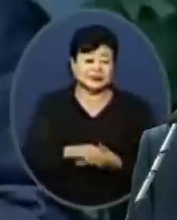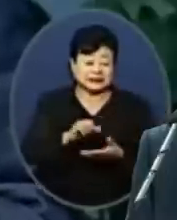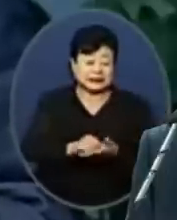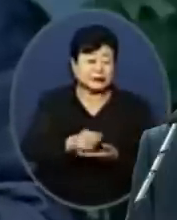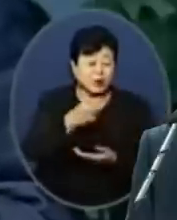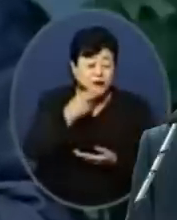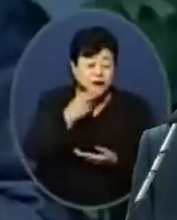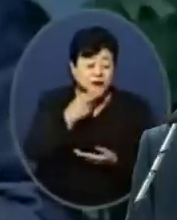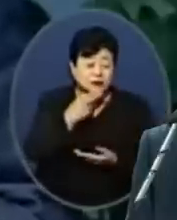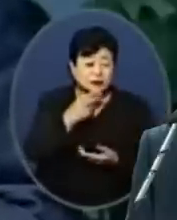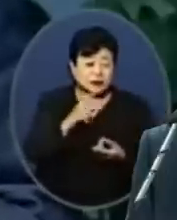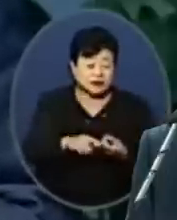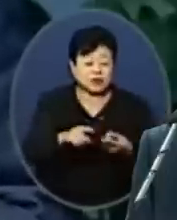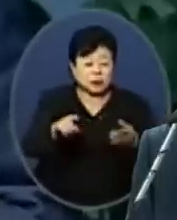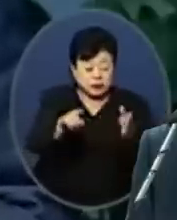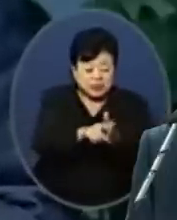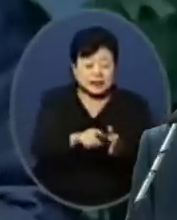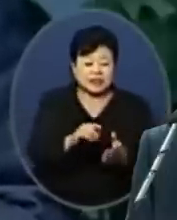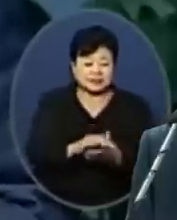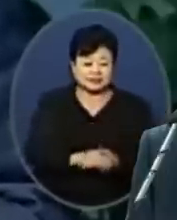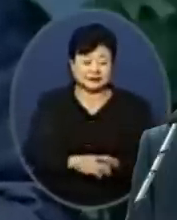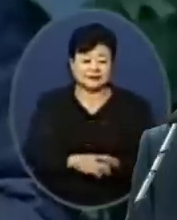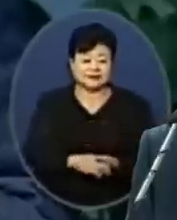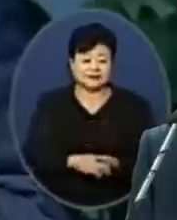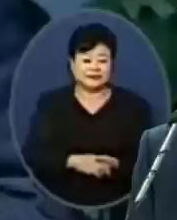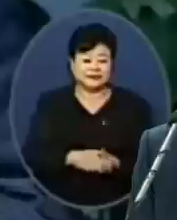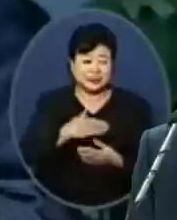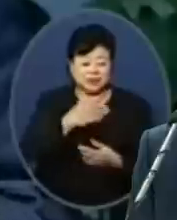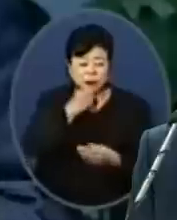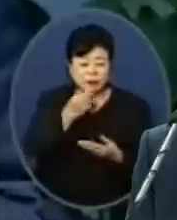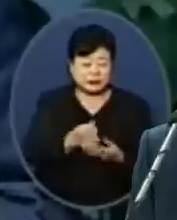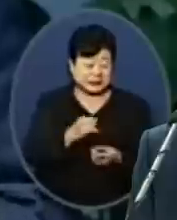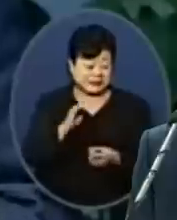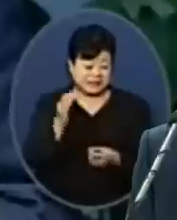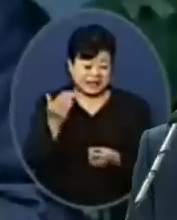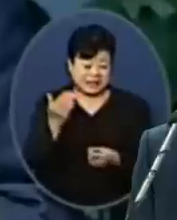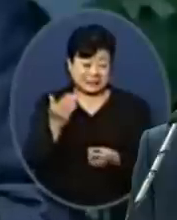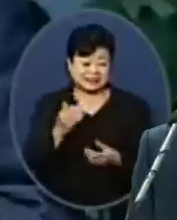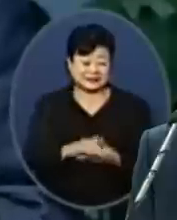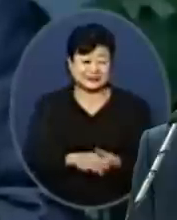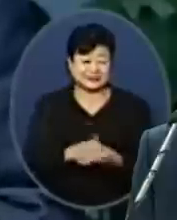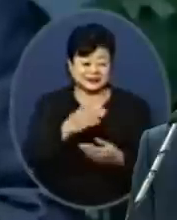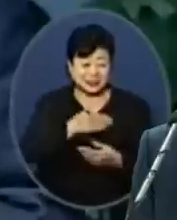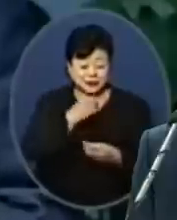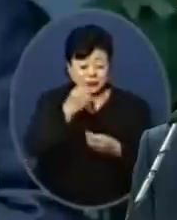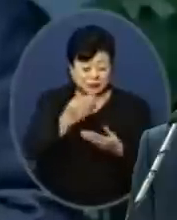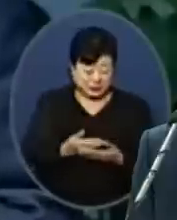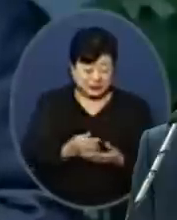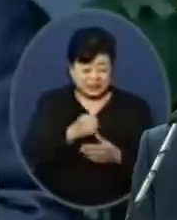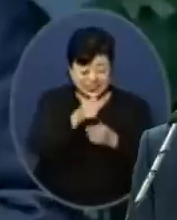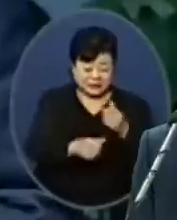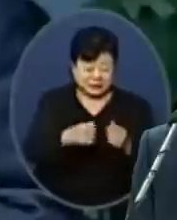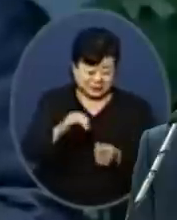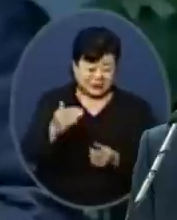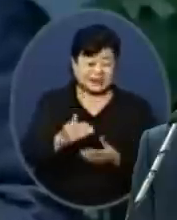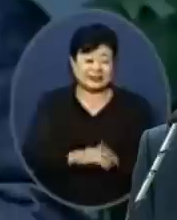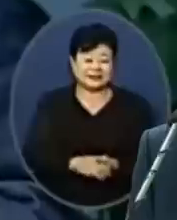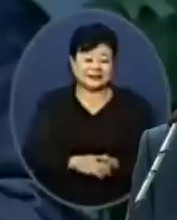없어도 나는 그런 사람이 된다고 믿는다. 나는 복받은 사람이다. 나는 축복받은 하나님의